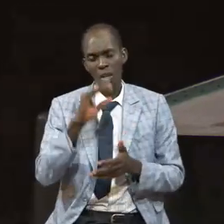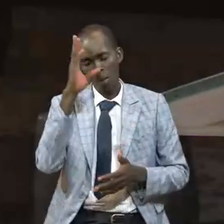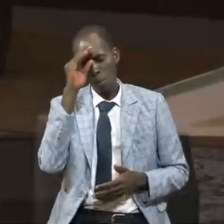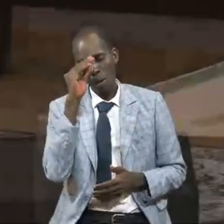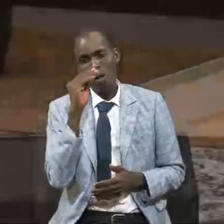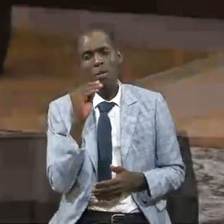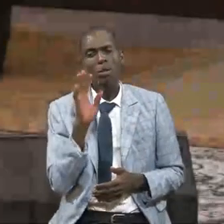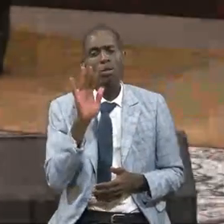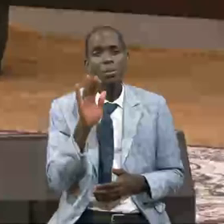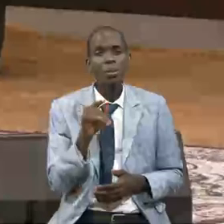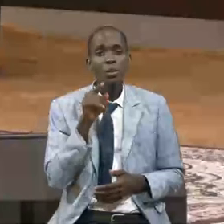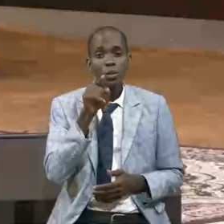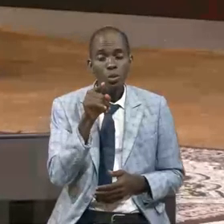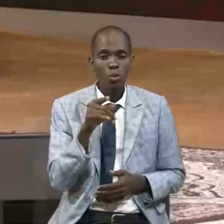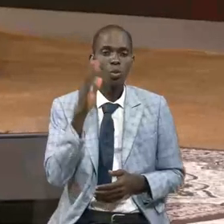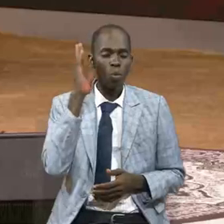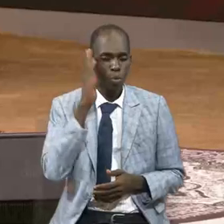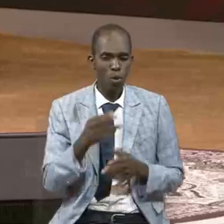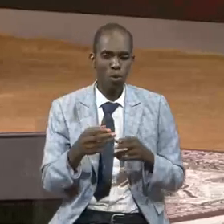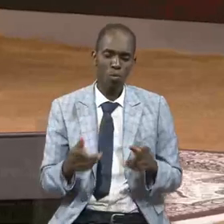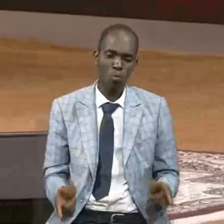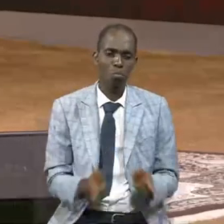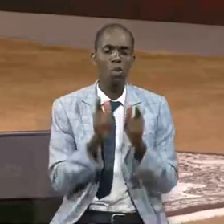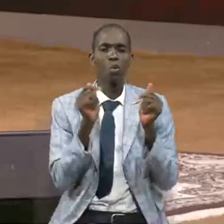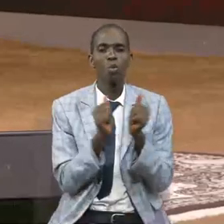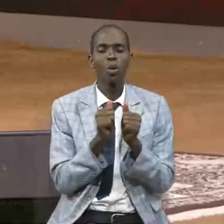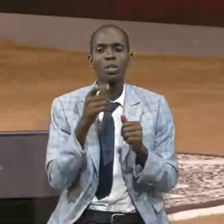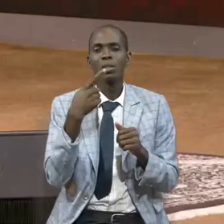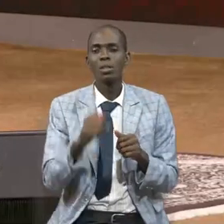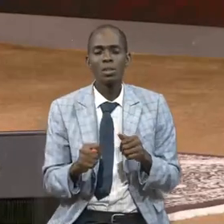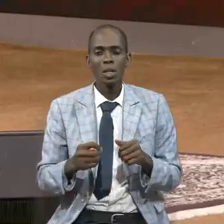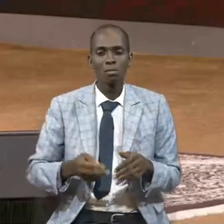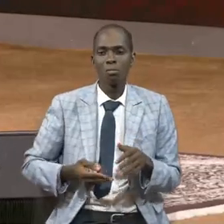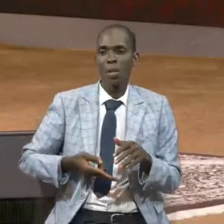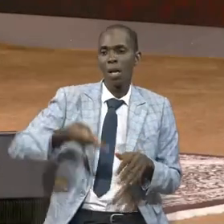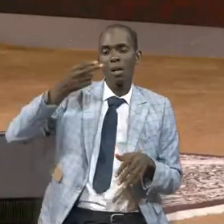temps difficiles. Vous allez rencontrer des gens difficiles, vous allez traverser des temps difficiles.